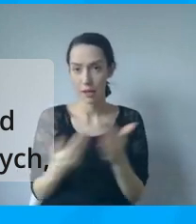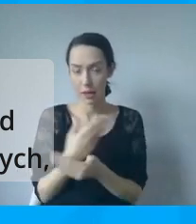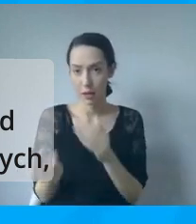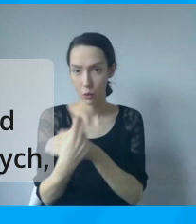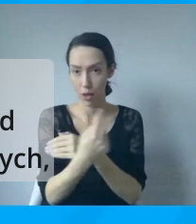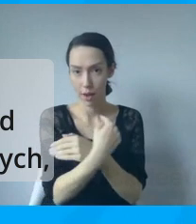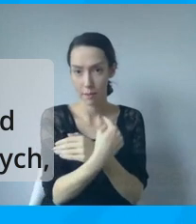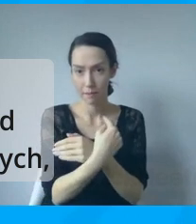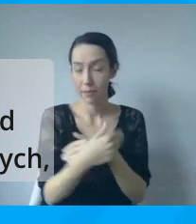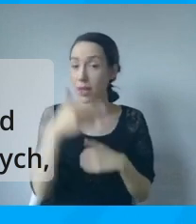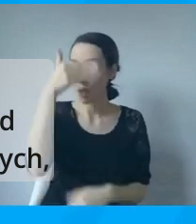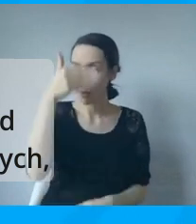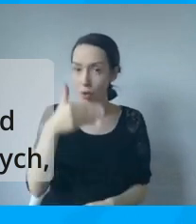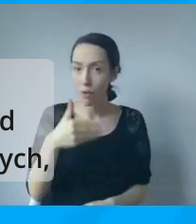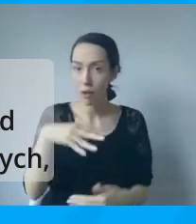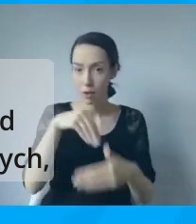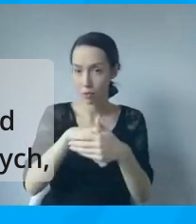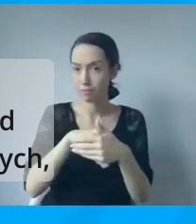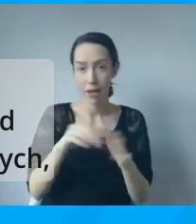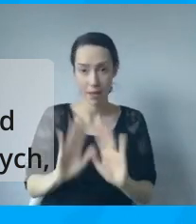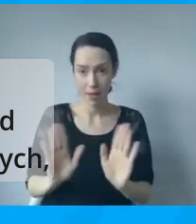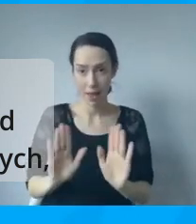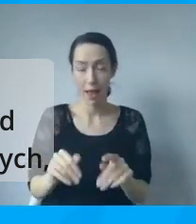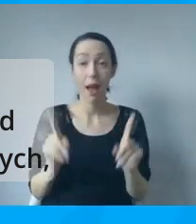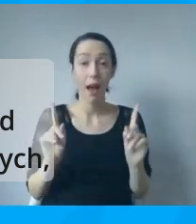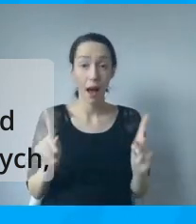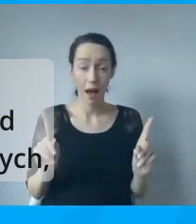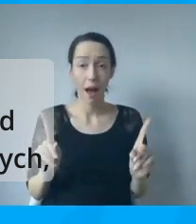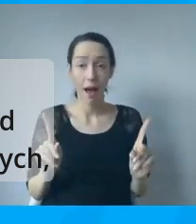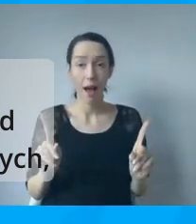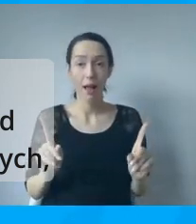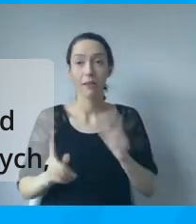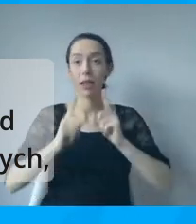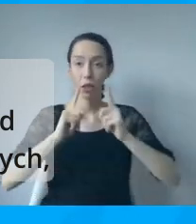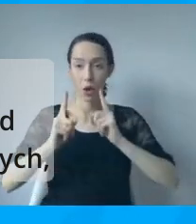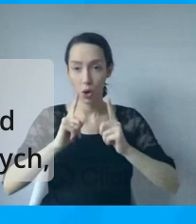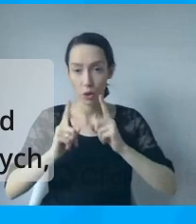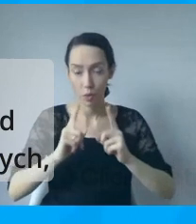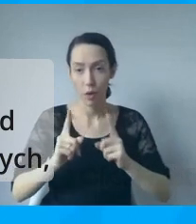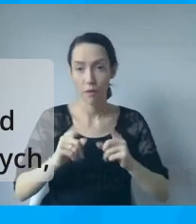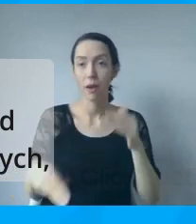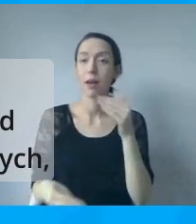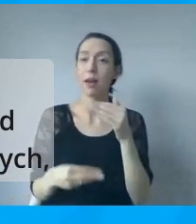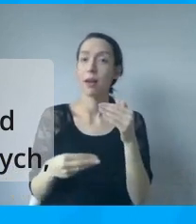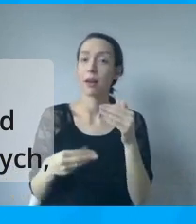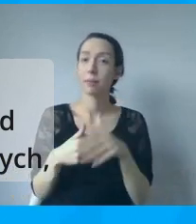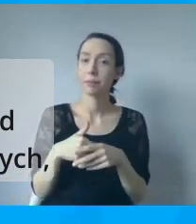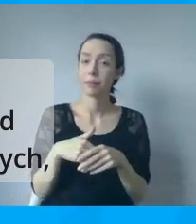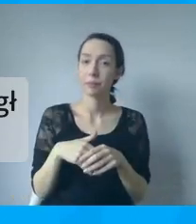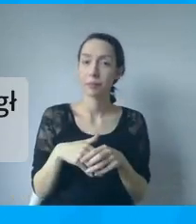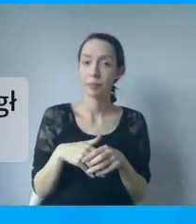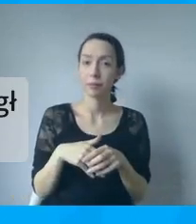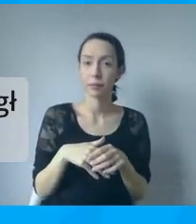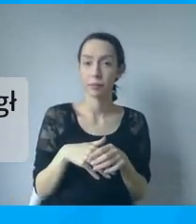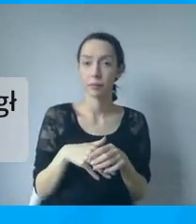przykład praca będzie dotyczyła również pracy zmianowej w godzinach nocnych,